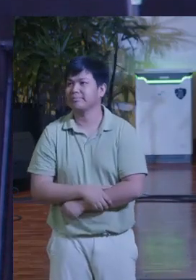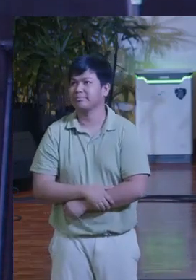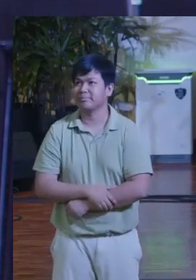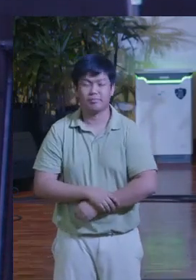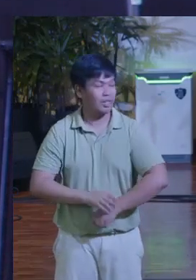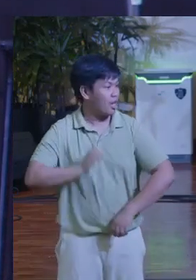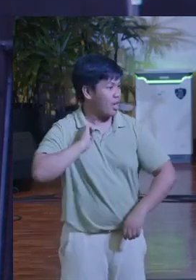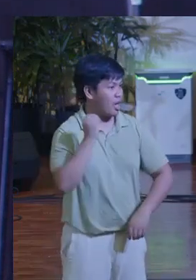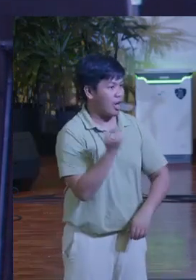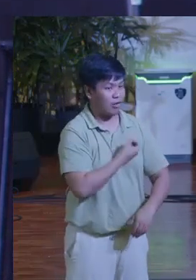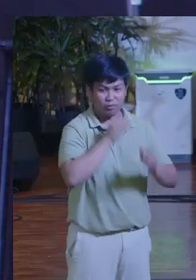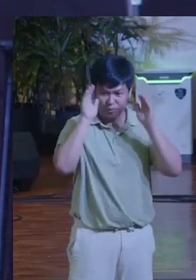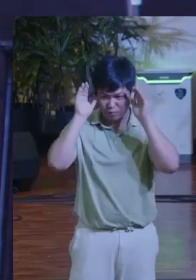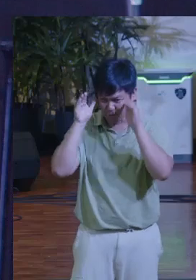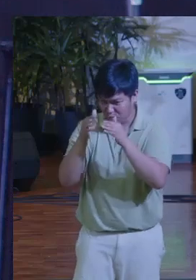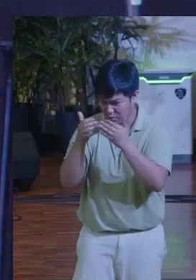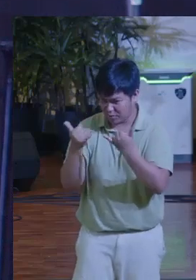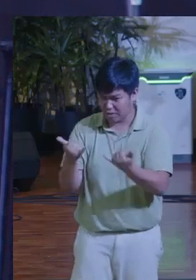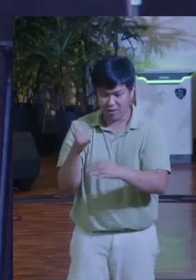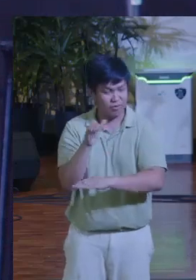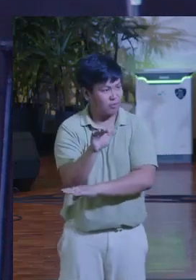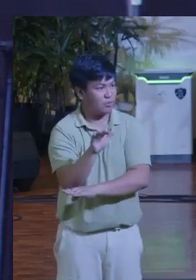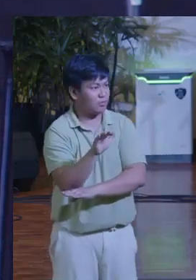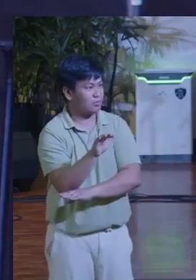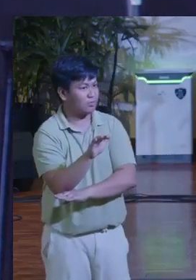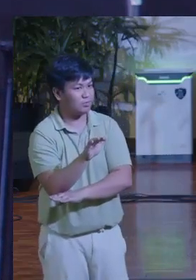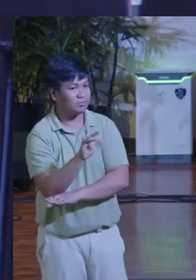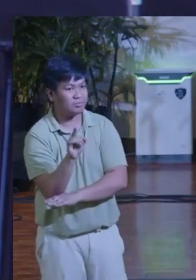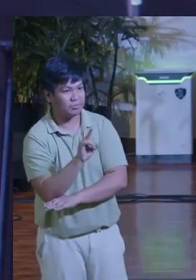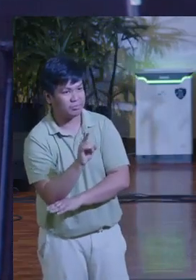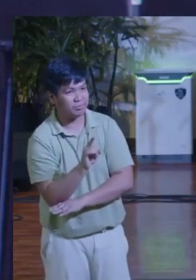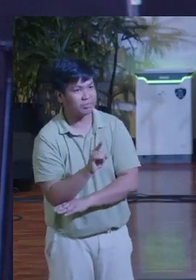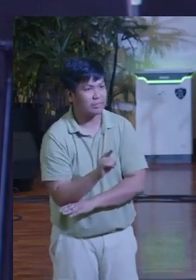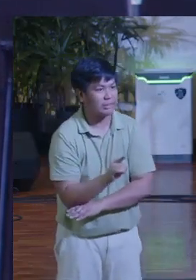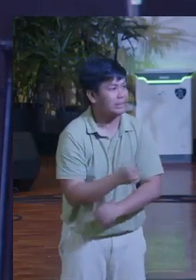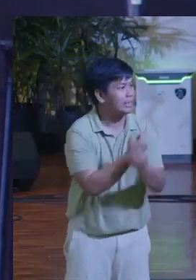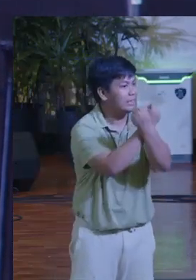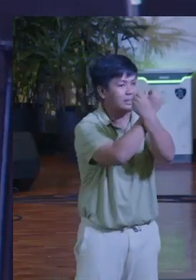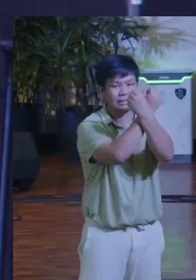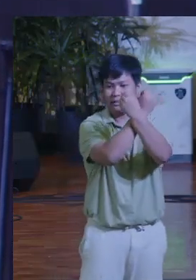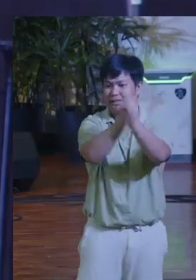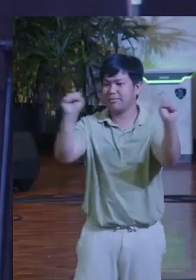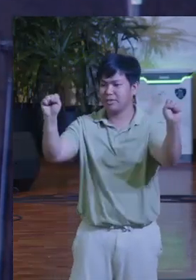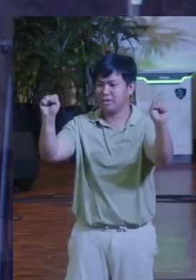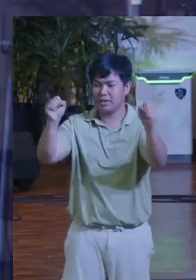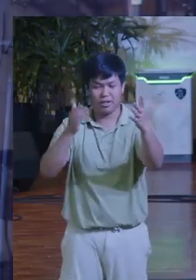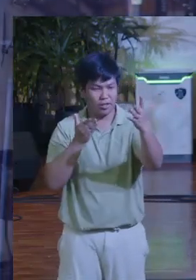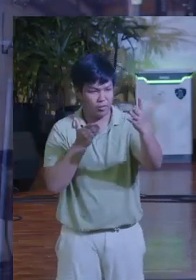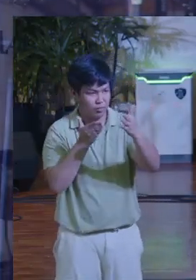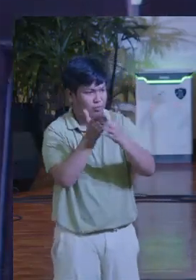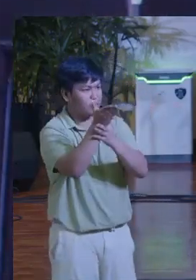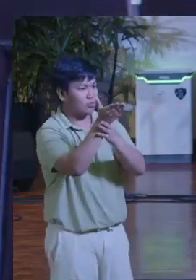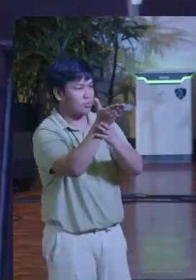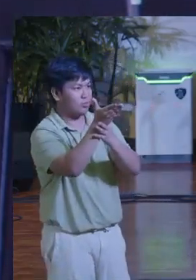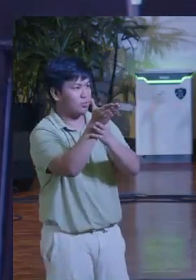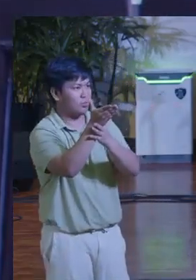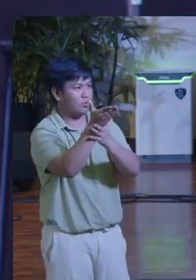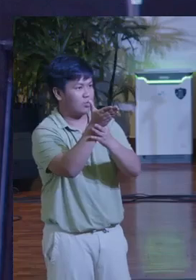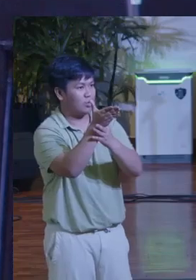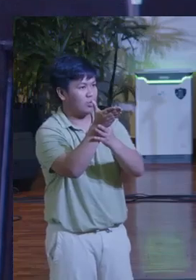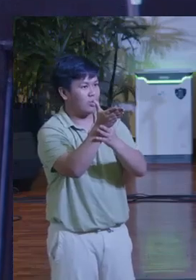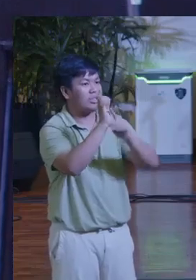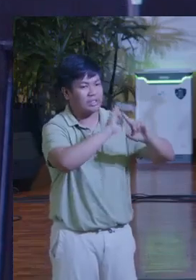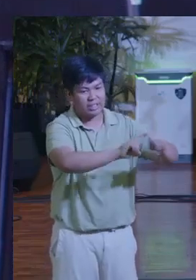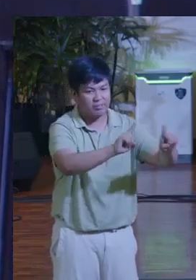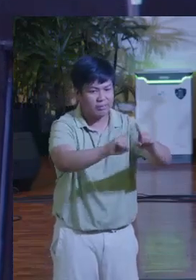Ang pamagat po ng aking mensahe ngayong hapong ito ay kaligtasan sa pamamagitan ng mga